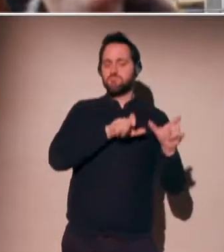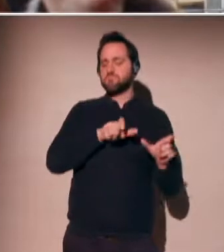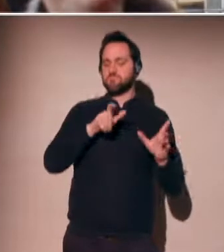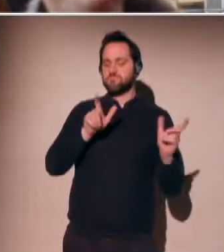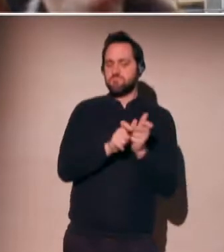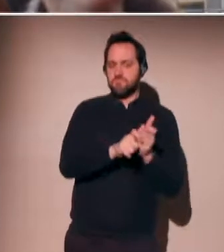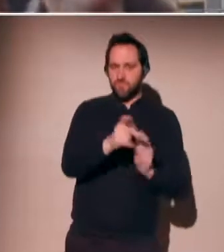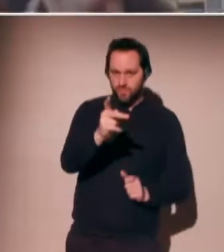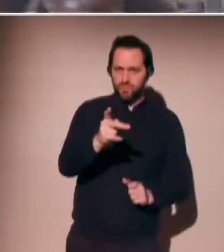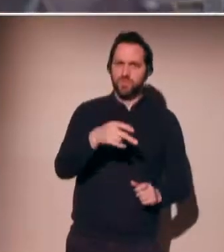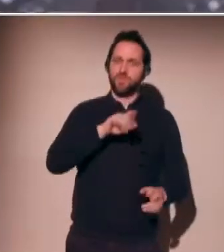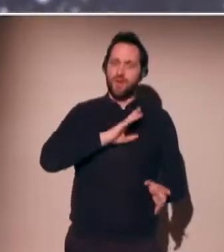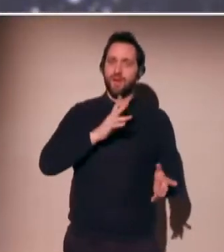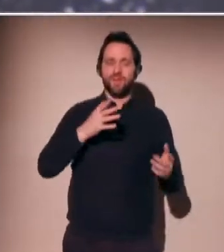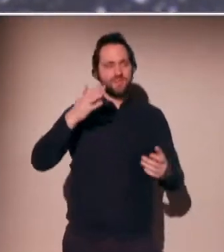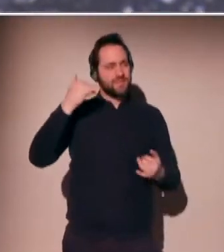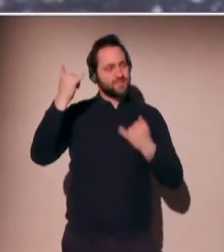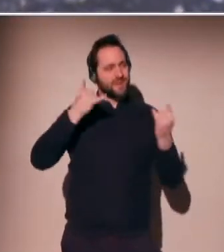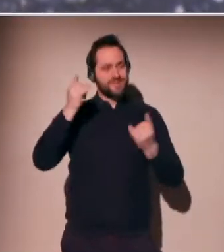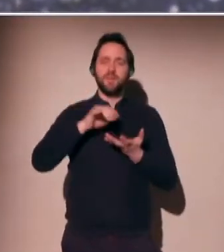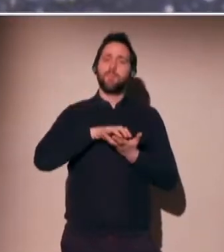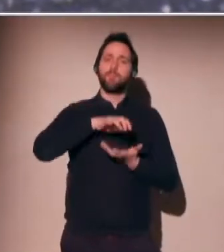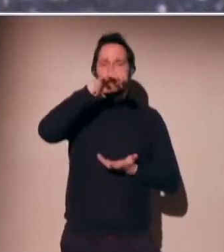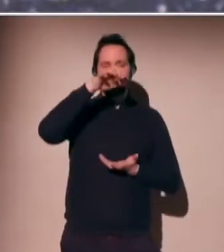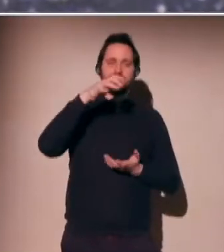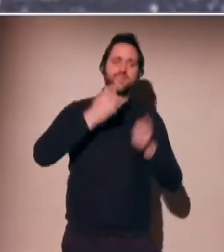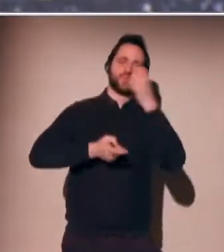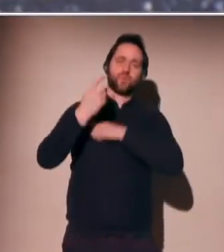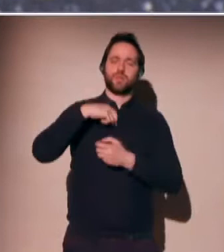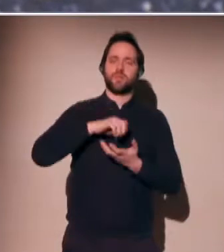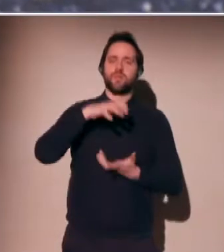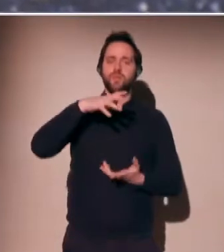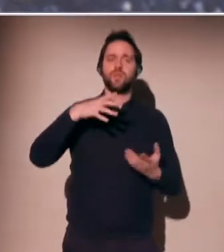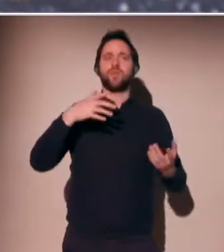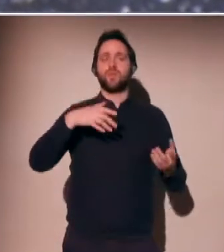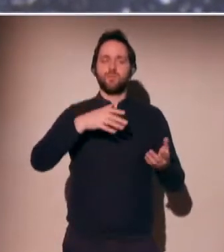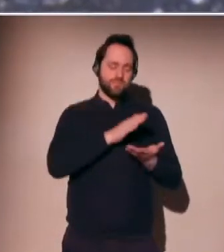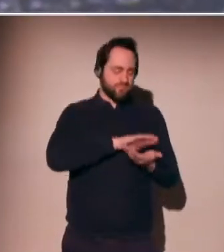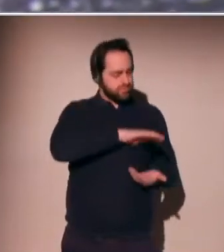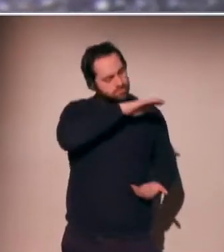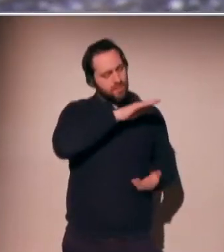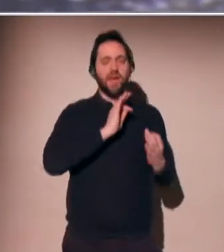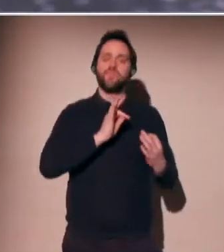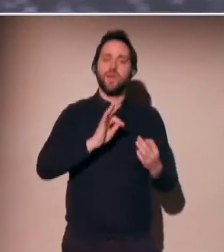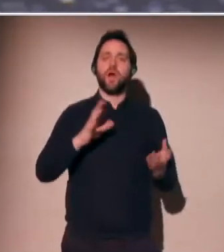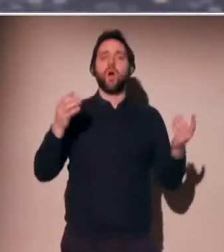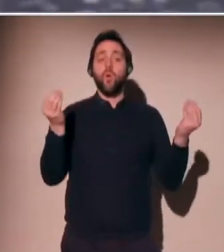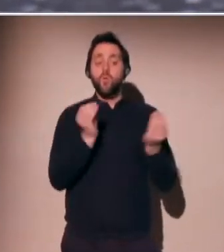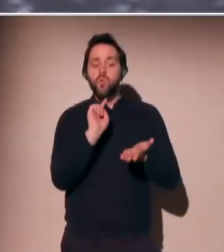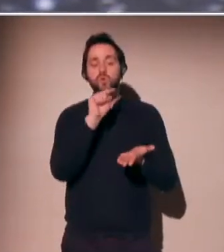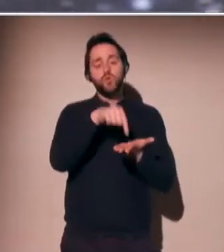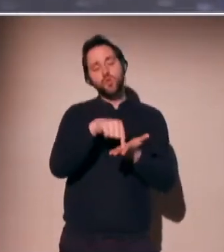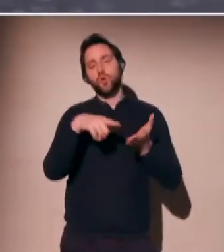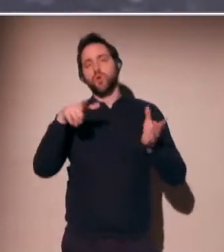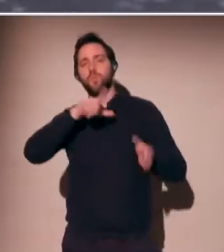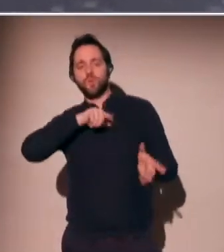sur les arrestations. C'est très biaisé. C'est vraiment c'est très ciblé au niveau